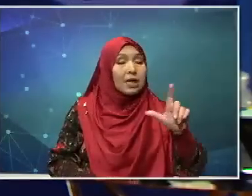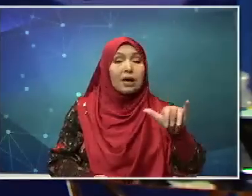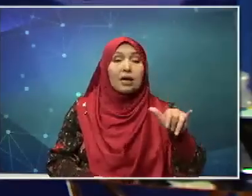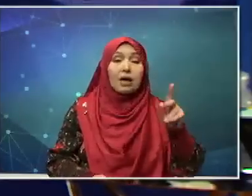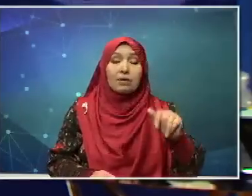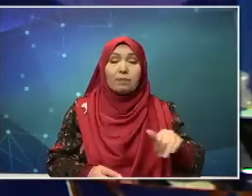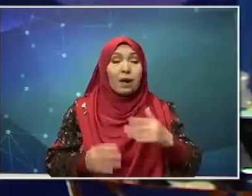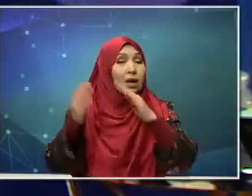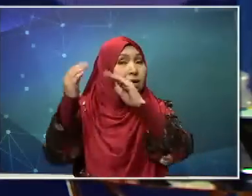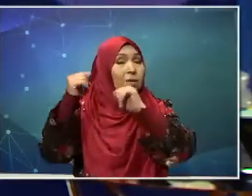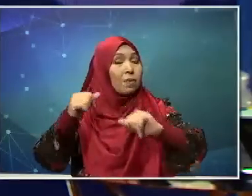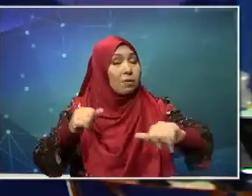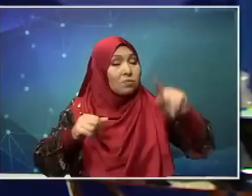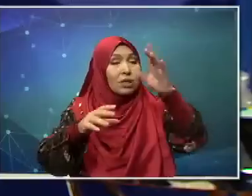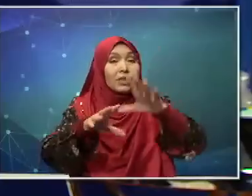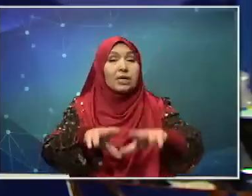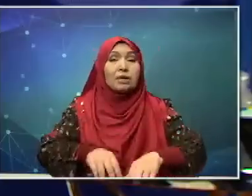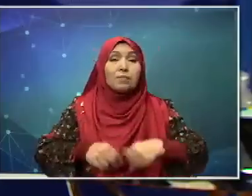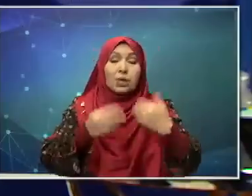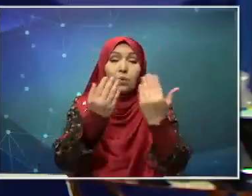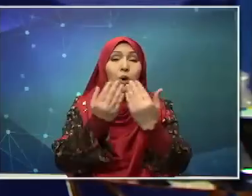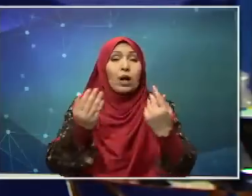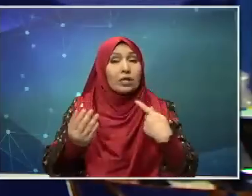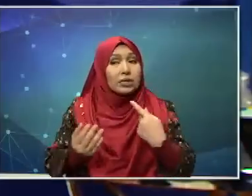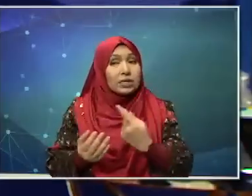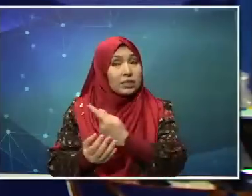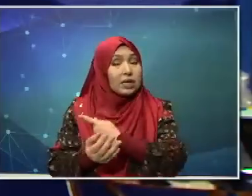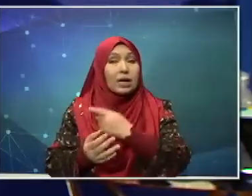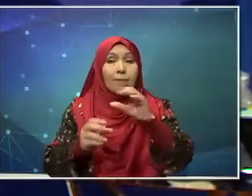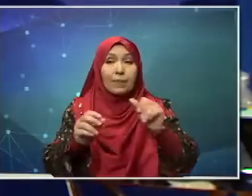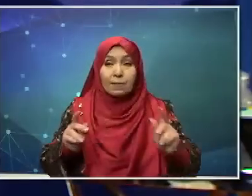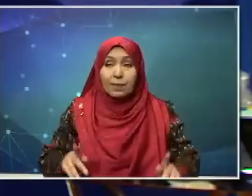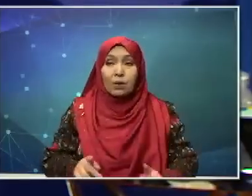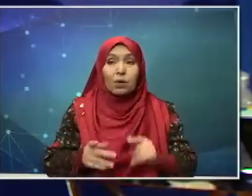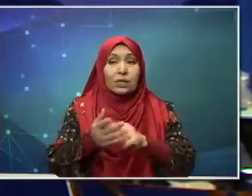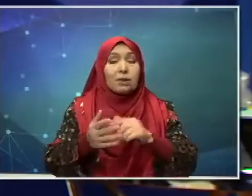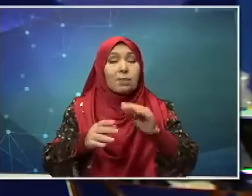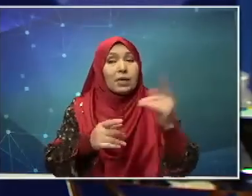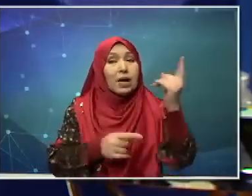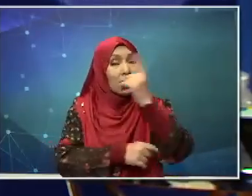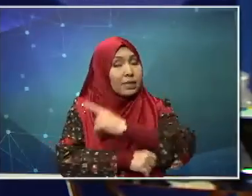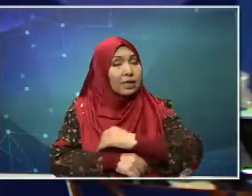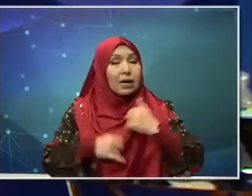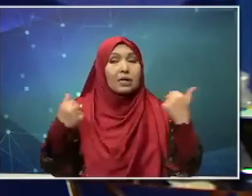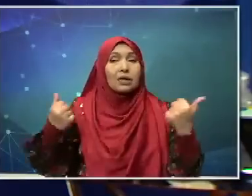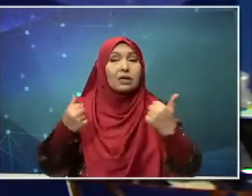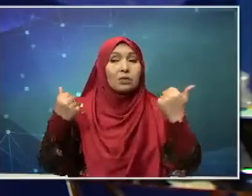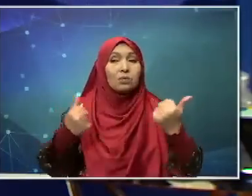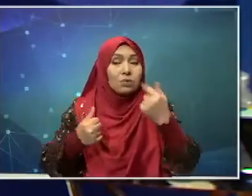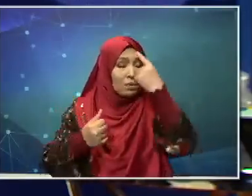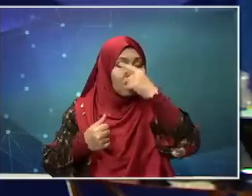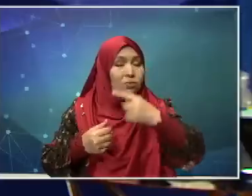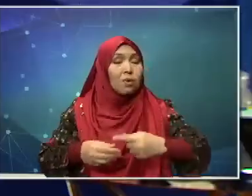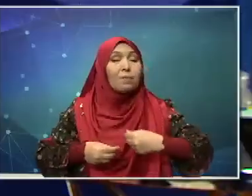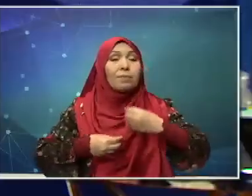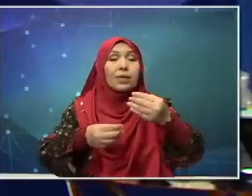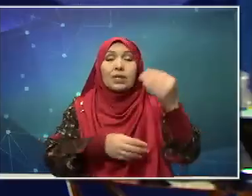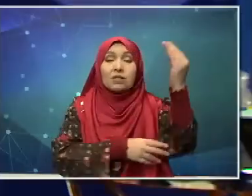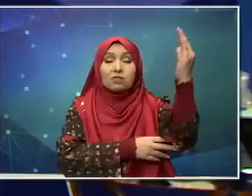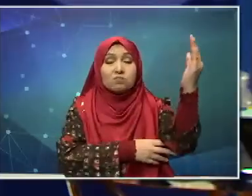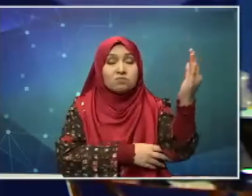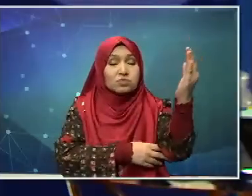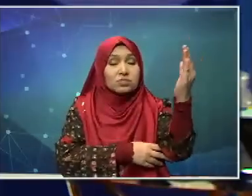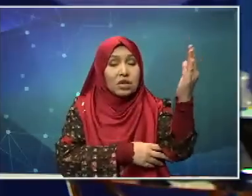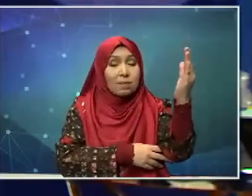kabulkan doa kita hari ini saya mengambil kesempatan pada hari raya kedua nismala bedak-bedak capai tapi hari ini juga